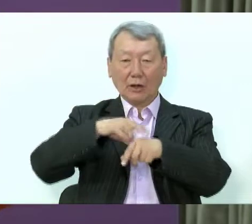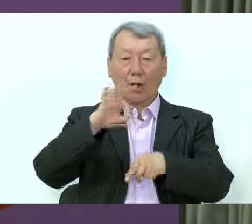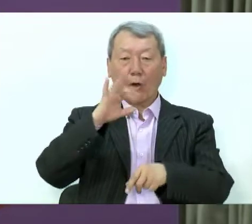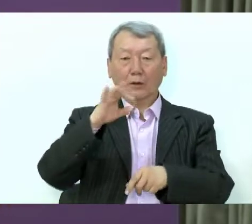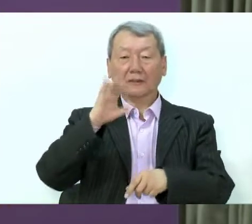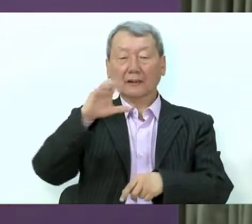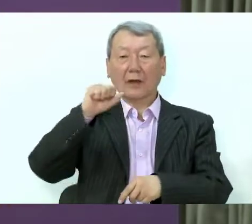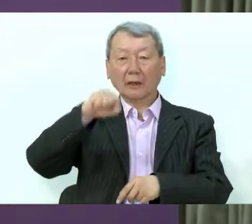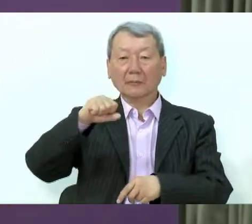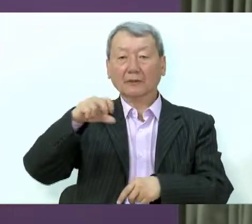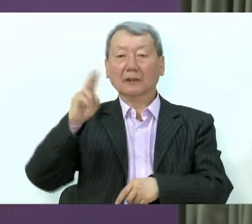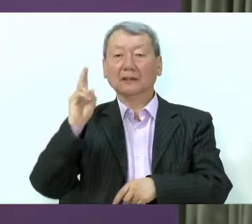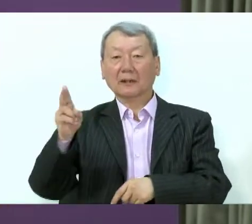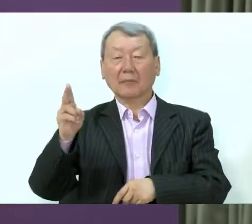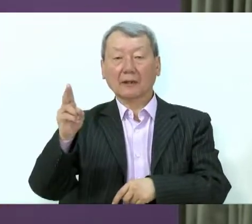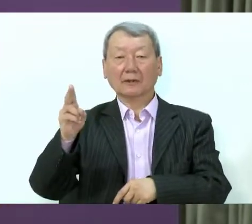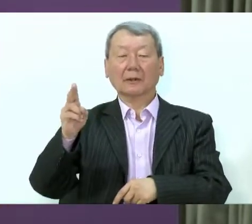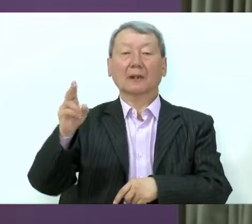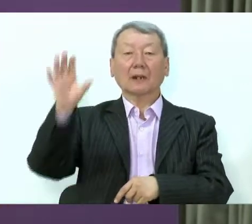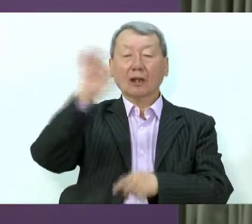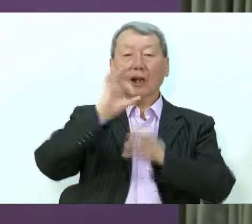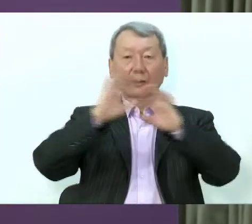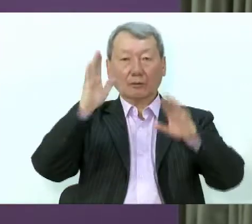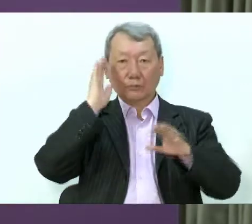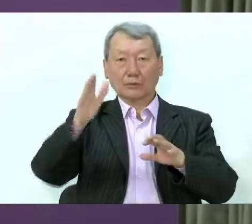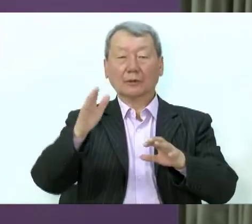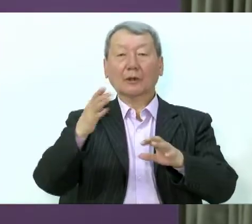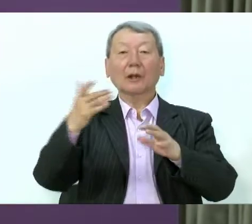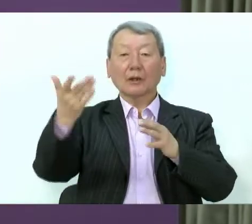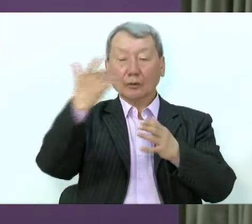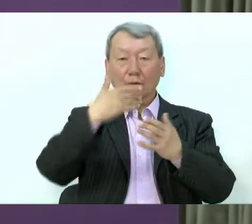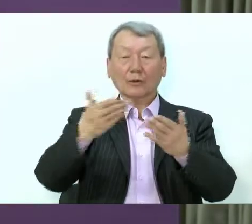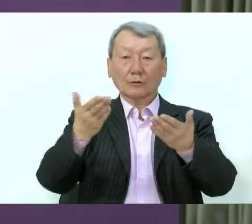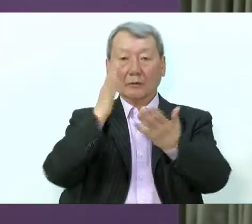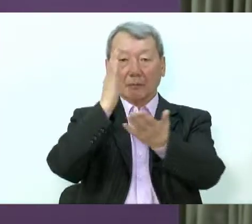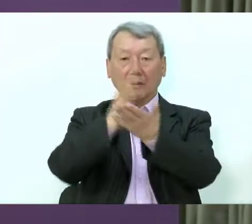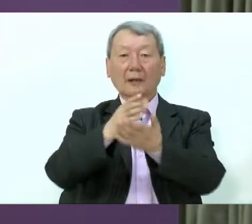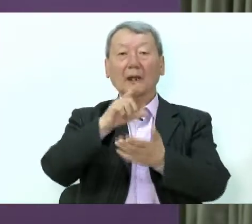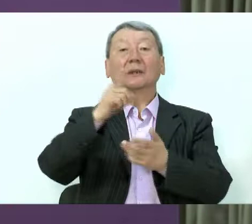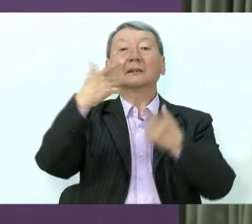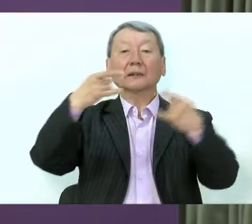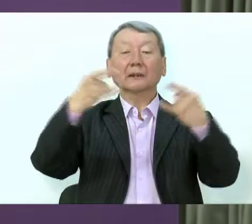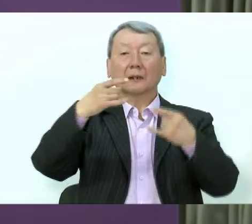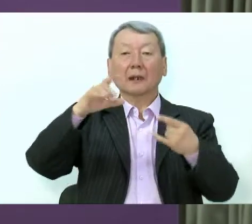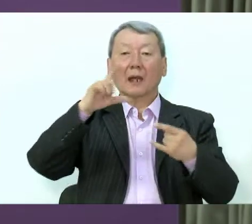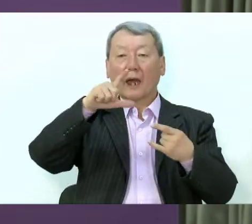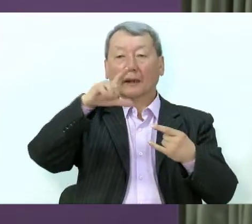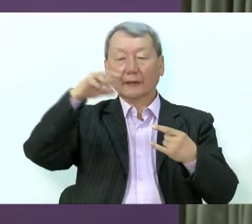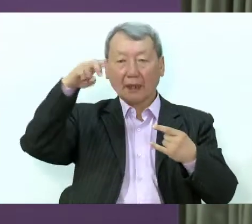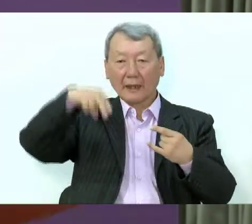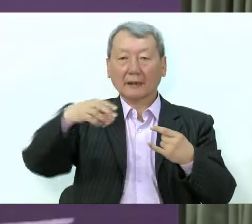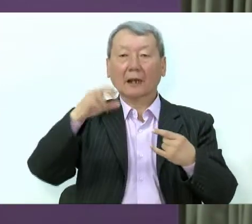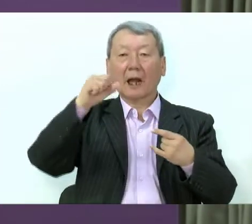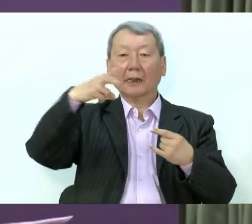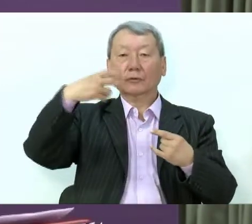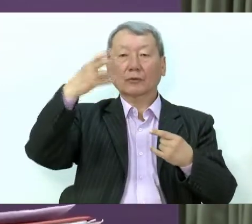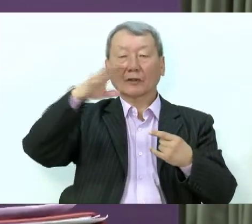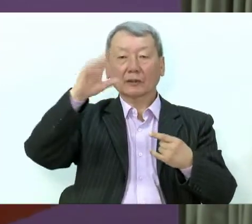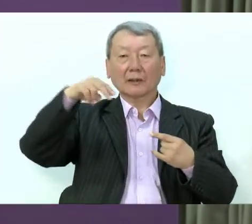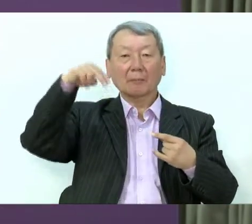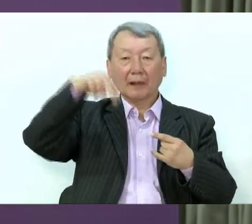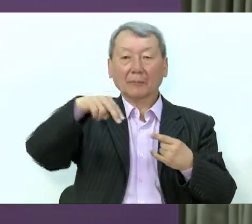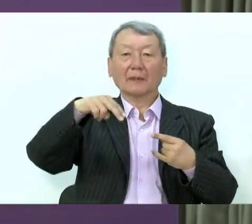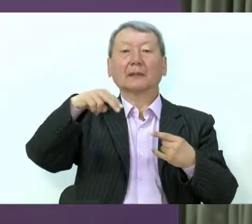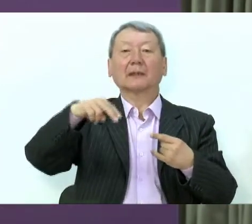Орозалиев Алмазбек Кыдырмаевич маалымат берет. Маалымат жыйынды түзөөдөн ЛТР, КТРК, Алатоо 24, 5-чи канал,